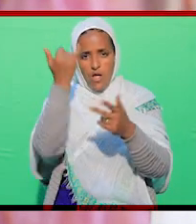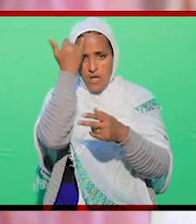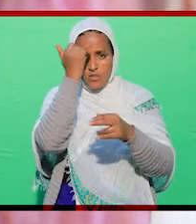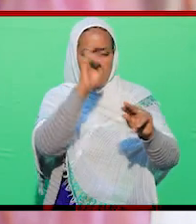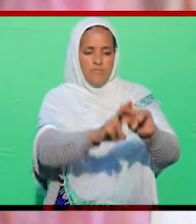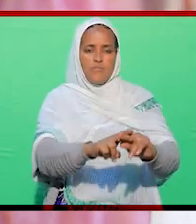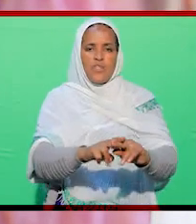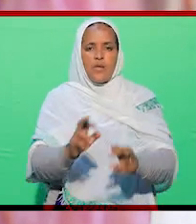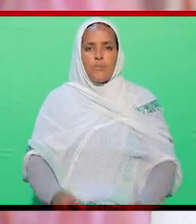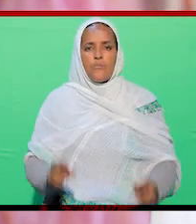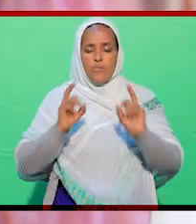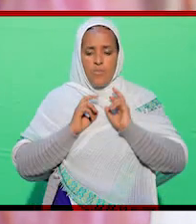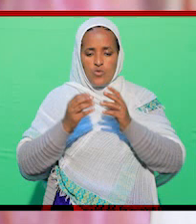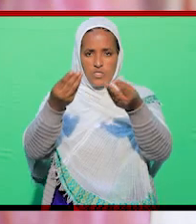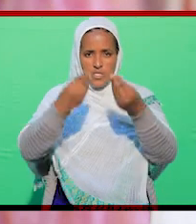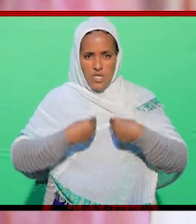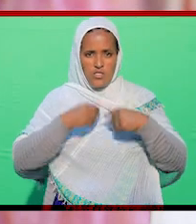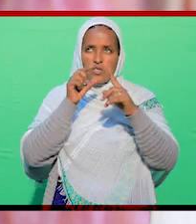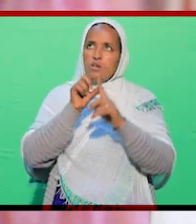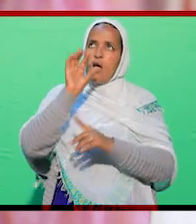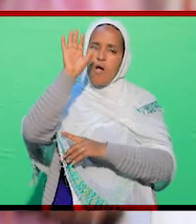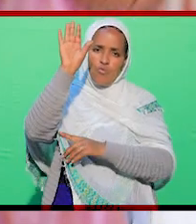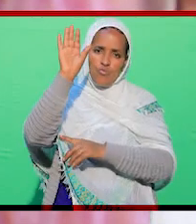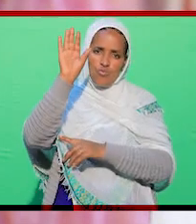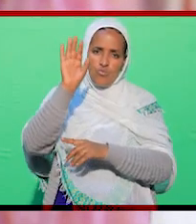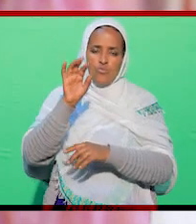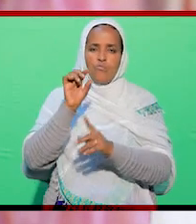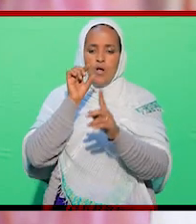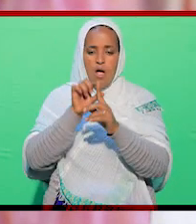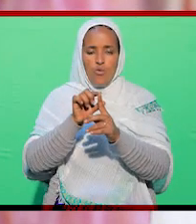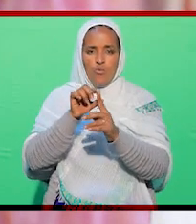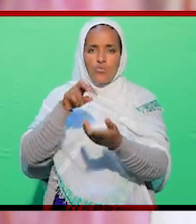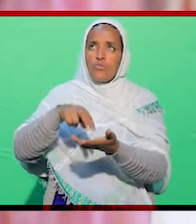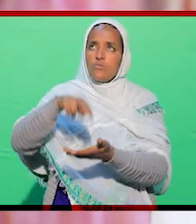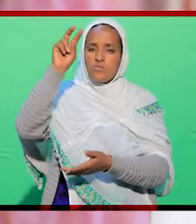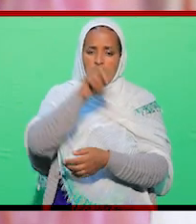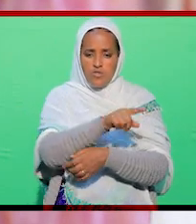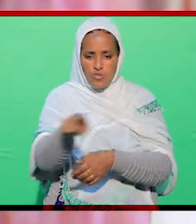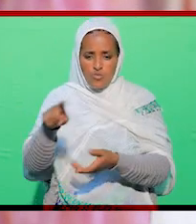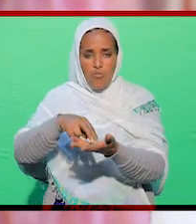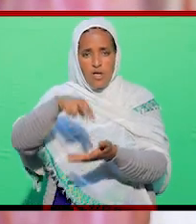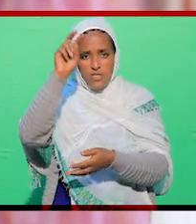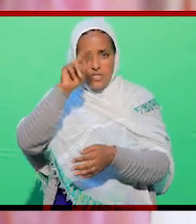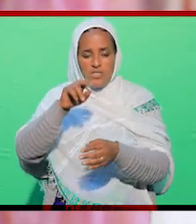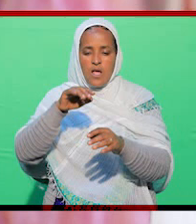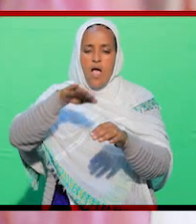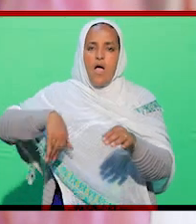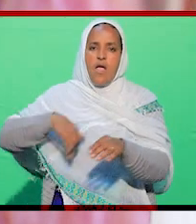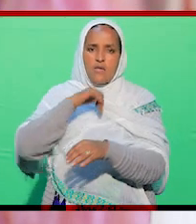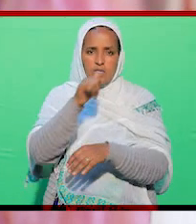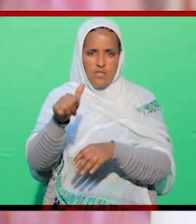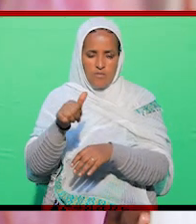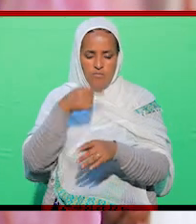ነው። ይህን ነው እንግዲህ ሶስት ሀሳቦችን ያስቀመጠው። በህይወት ሰጪ ቃሉ ነው የሚለው፣ በቃሉ ነው የሚያስነሳ። በህይወት ሰጪ